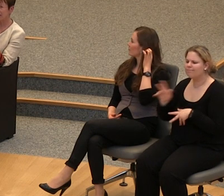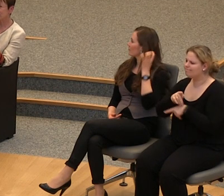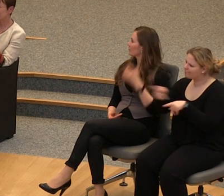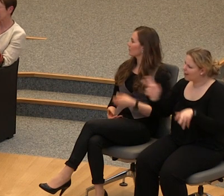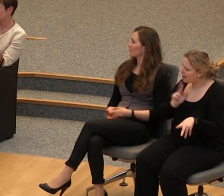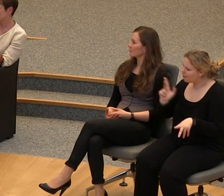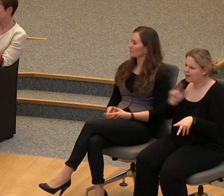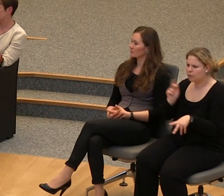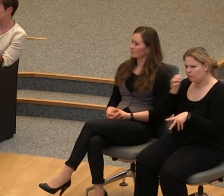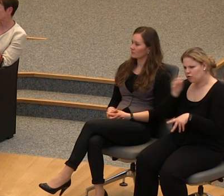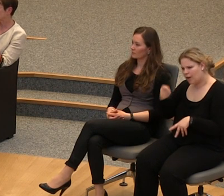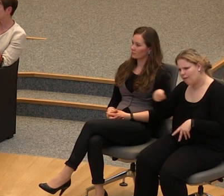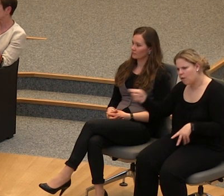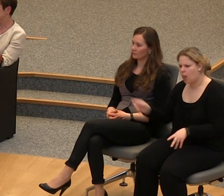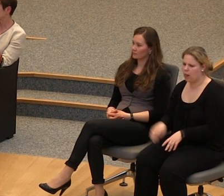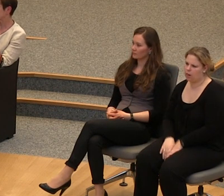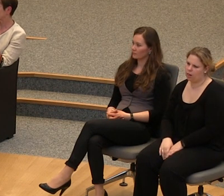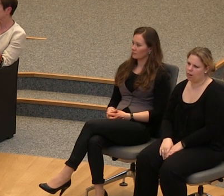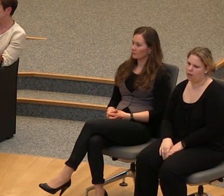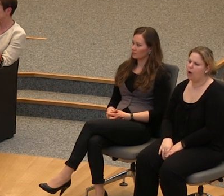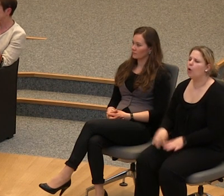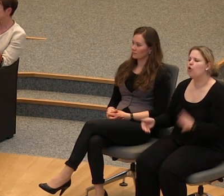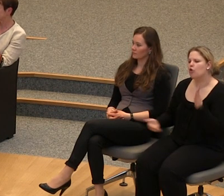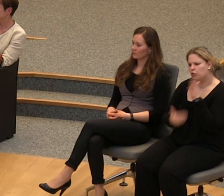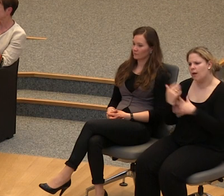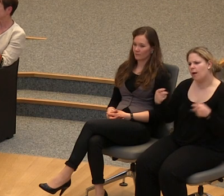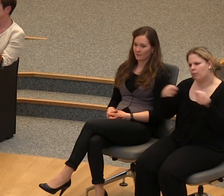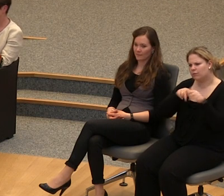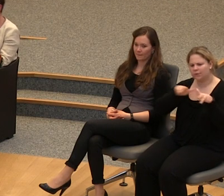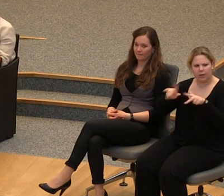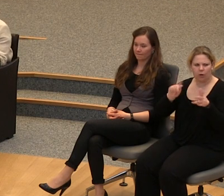mit diesen Erwartungen an eine neue Bundesregierung auch konfrontieren.